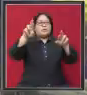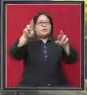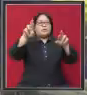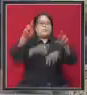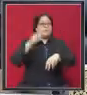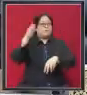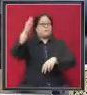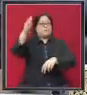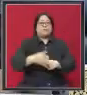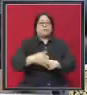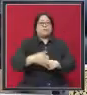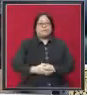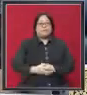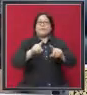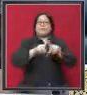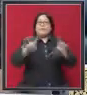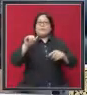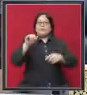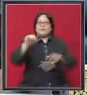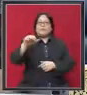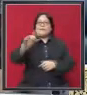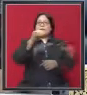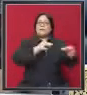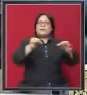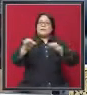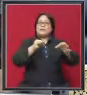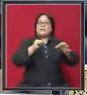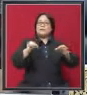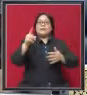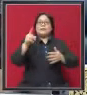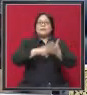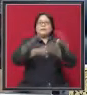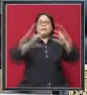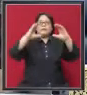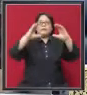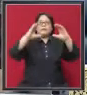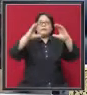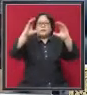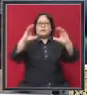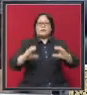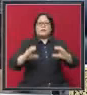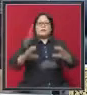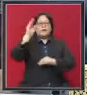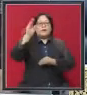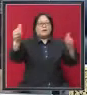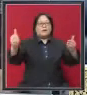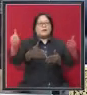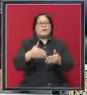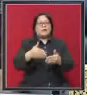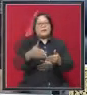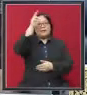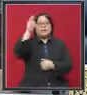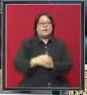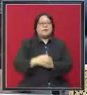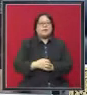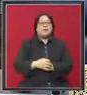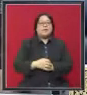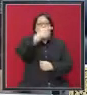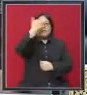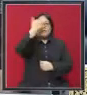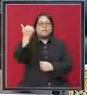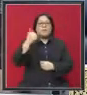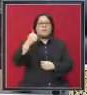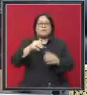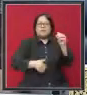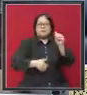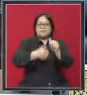rakyat di masa depan. Tapi Yang Berhormat tidak menjelaskan apakah langkah-langkah yang akan diperkenalkan oleh kerajaan